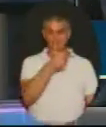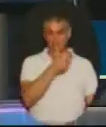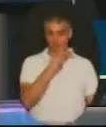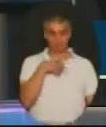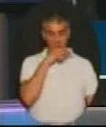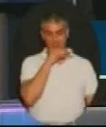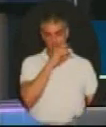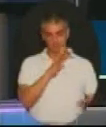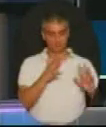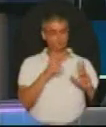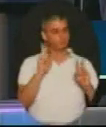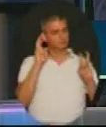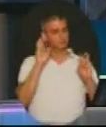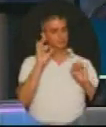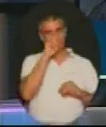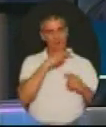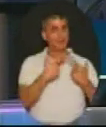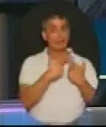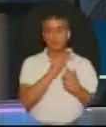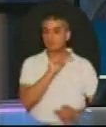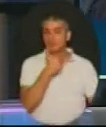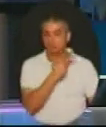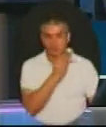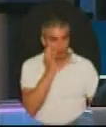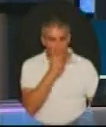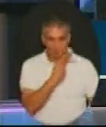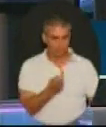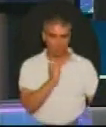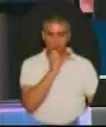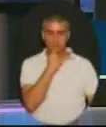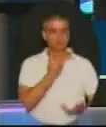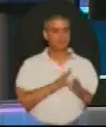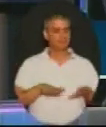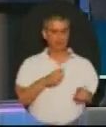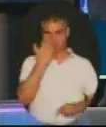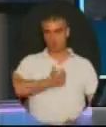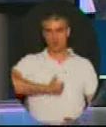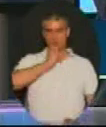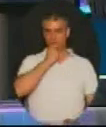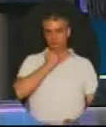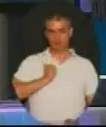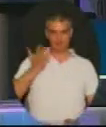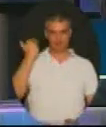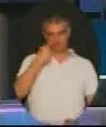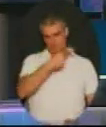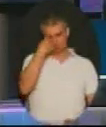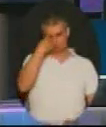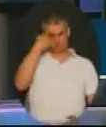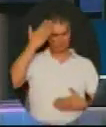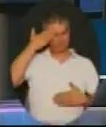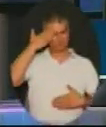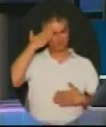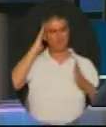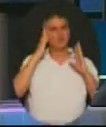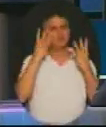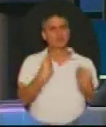אם נדבר במושגים מלחמתיים, הדבר הראשון שיש לברק זה מודיעין שדה. הוא היה ראש אמן, כן? הוא יודע ומכיר